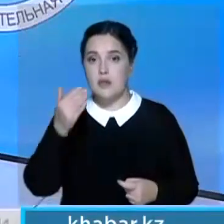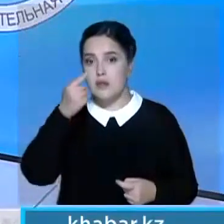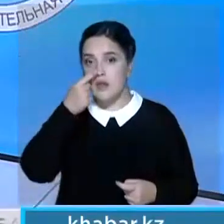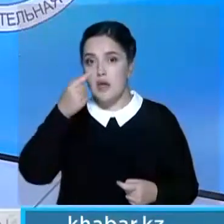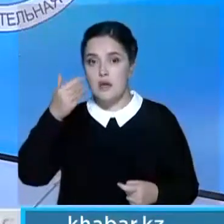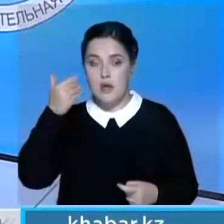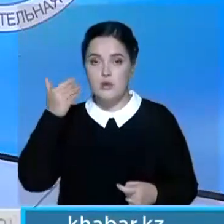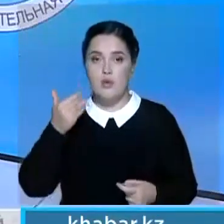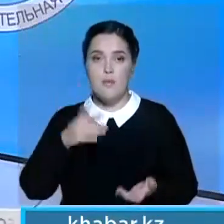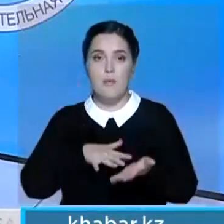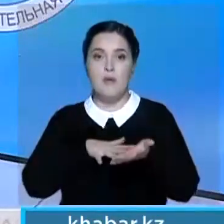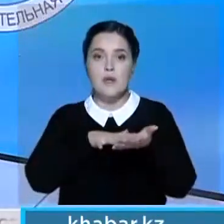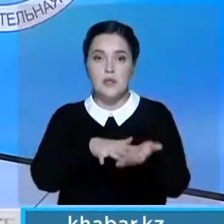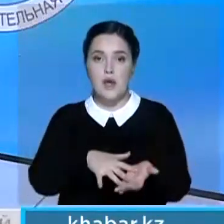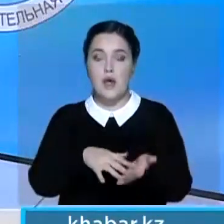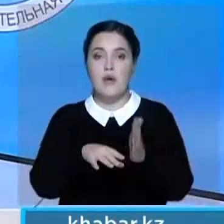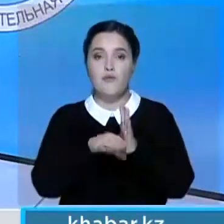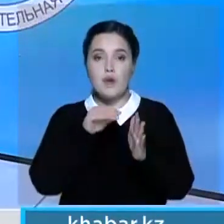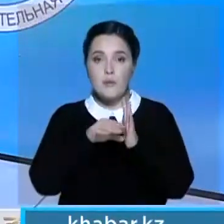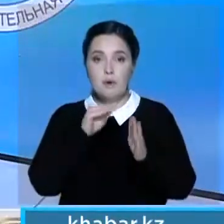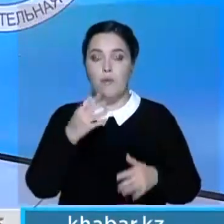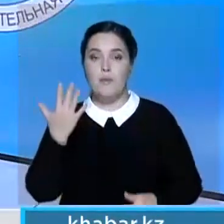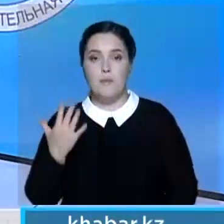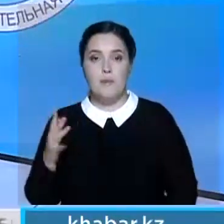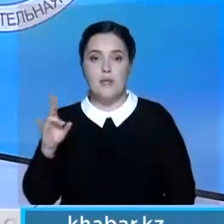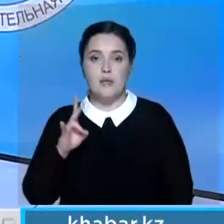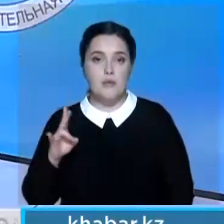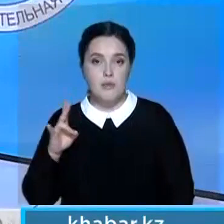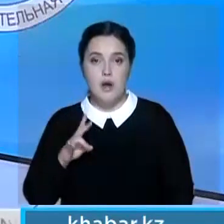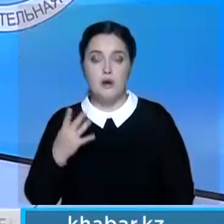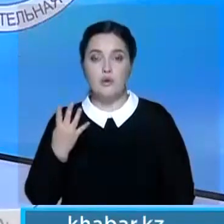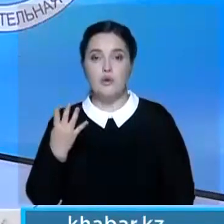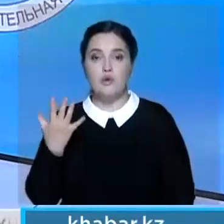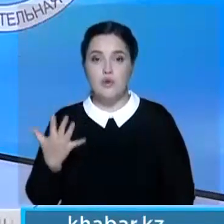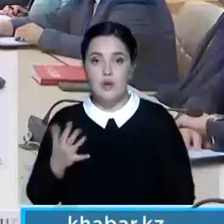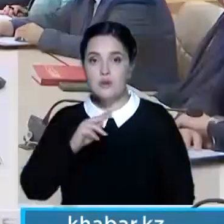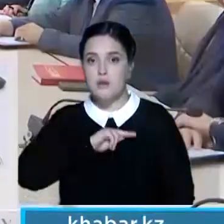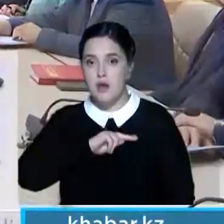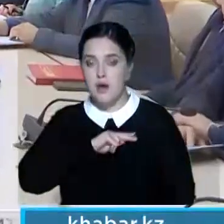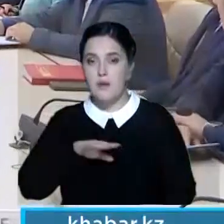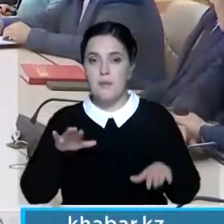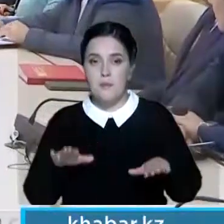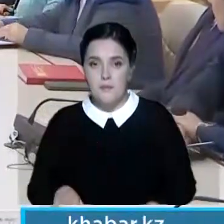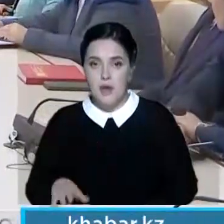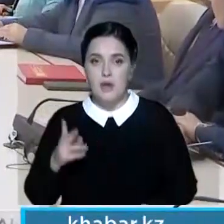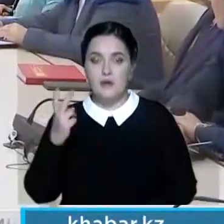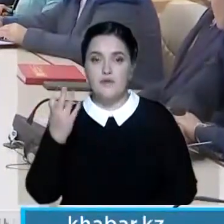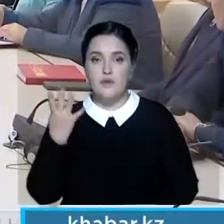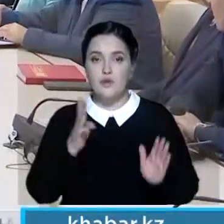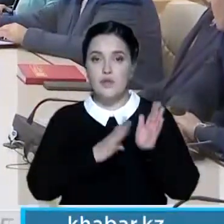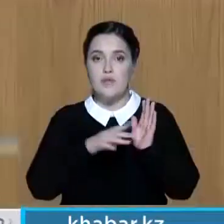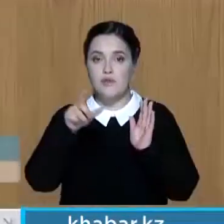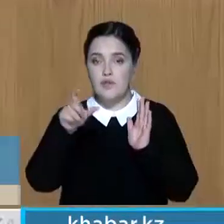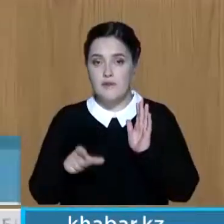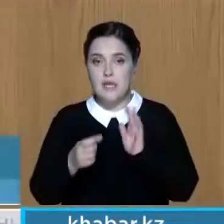накануне завершилась подача документов. Сами выборы состоятся уже 5 ноября. Итак, всего на 45 должностей претендует